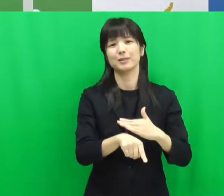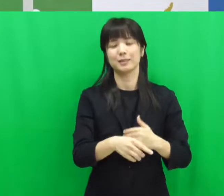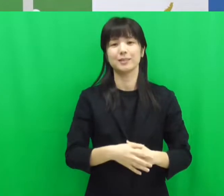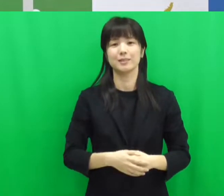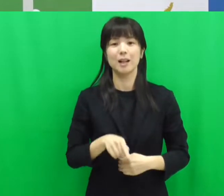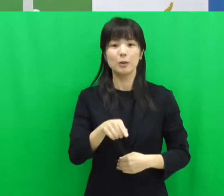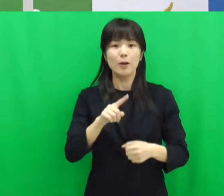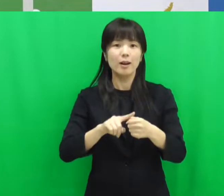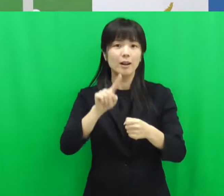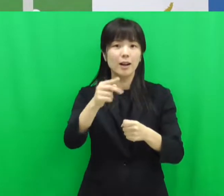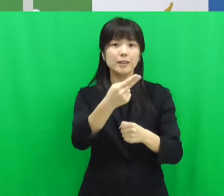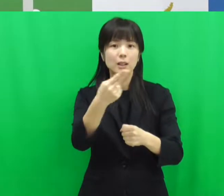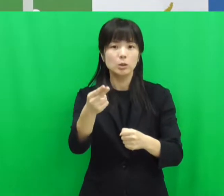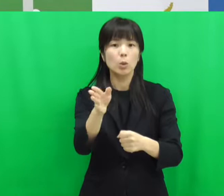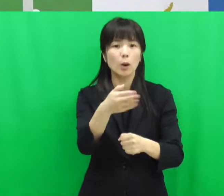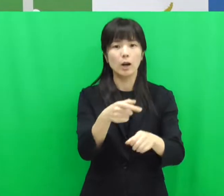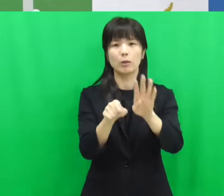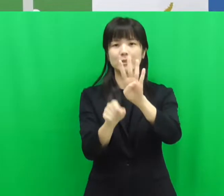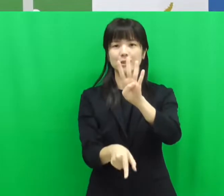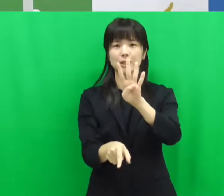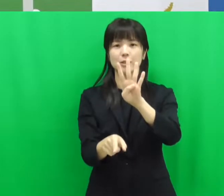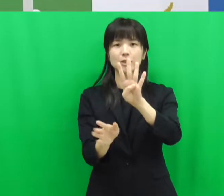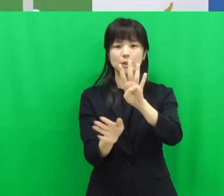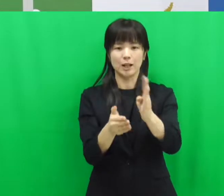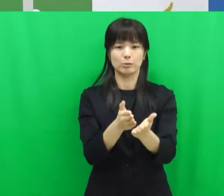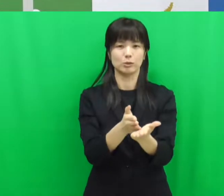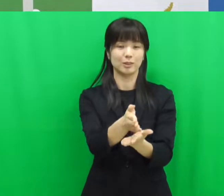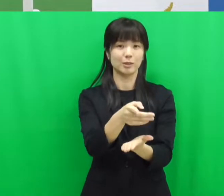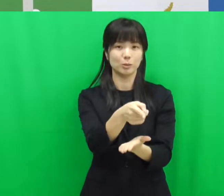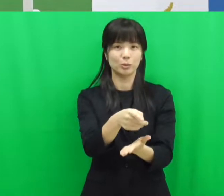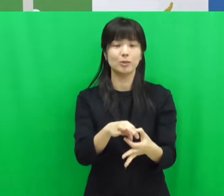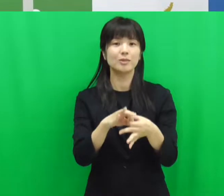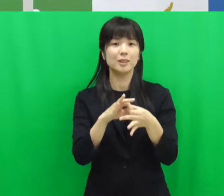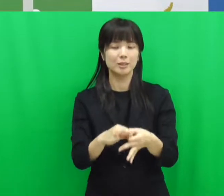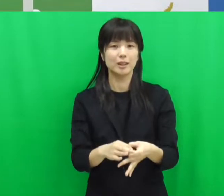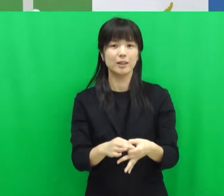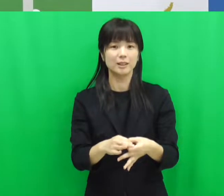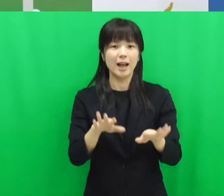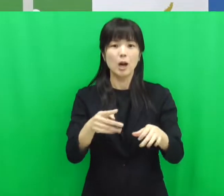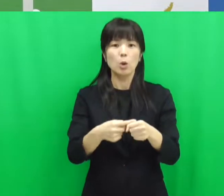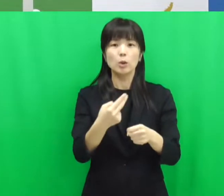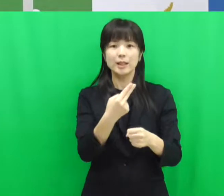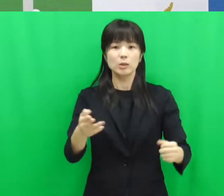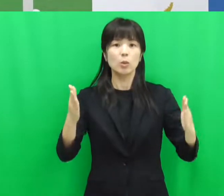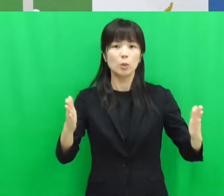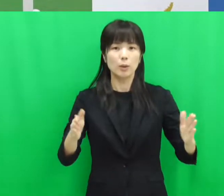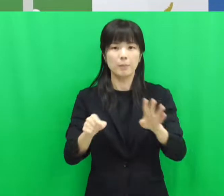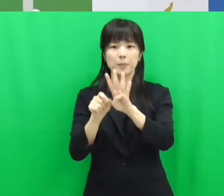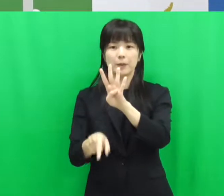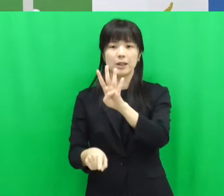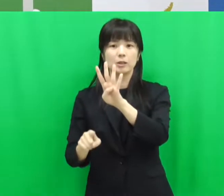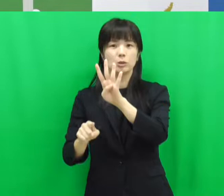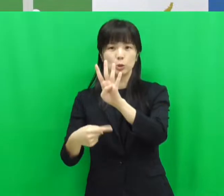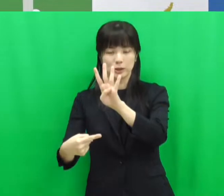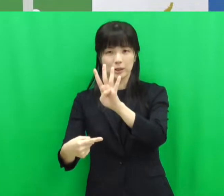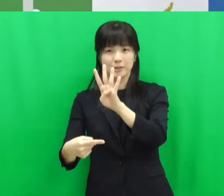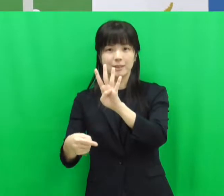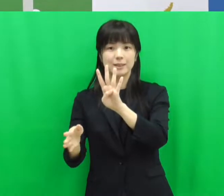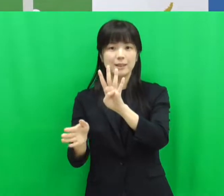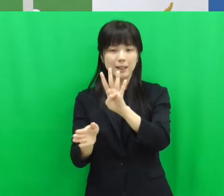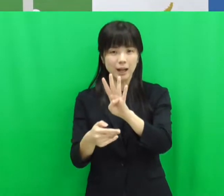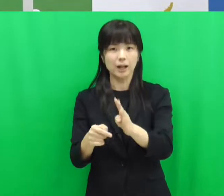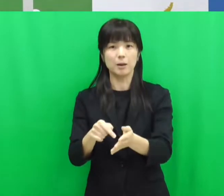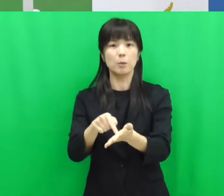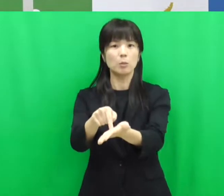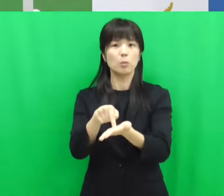来年度以降は、4月からずっとスタートしていきますので、今回は11月ですけれども、来年度以降は進むというふうに思います。